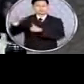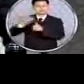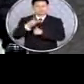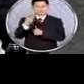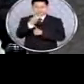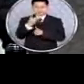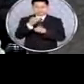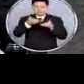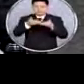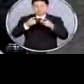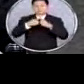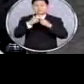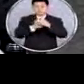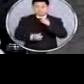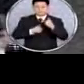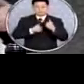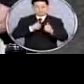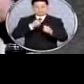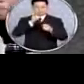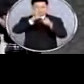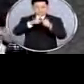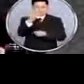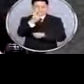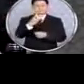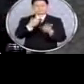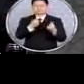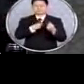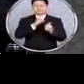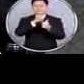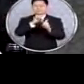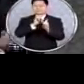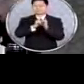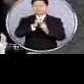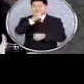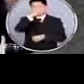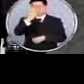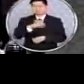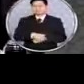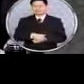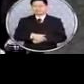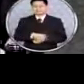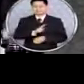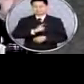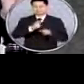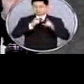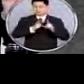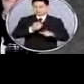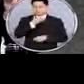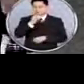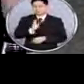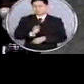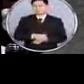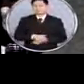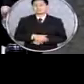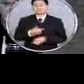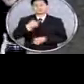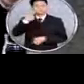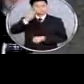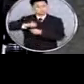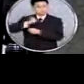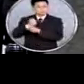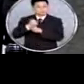个很重要的人生哲学，我也让年轻人晓得。就是公而无私，我父亲在加班，